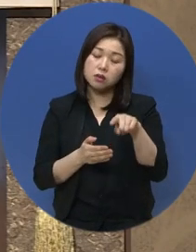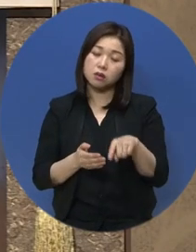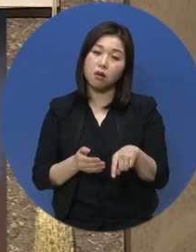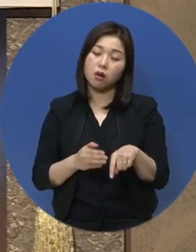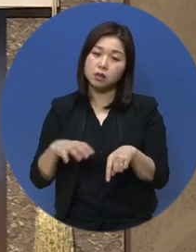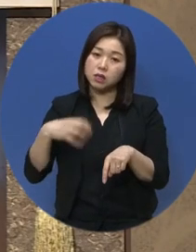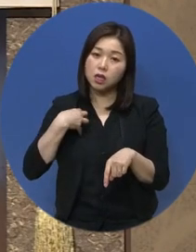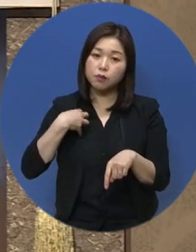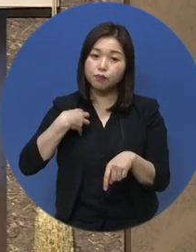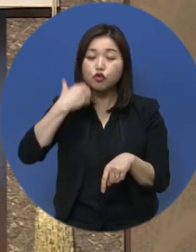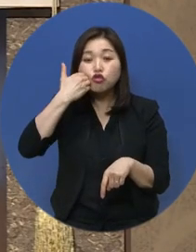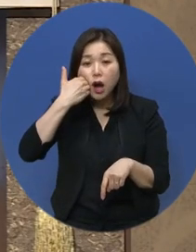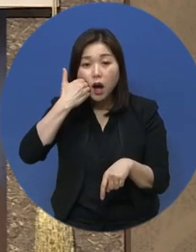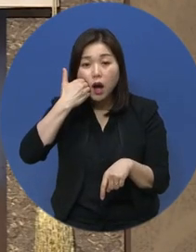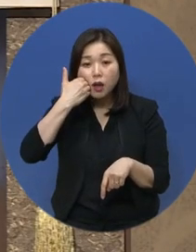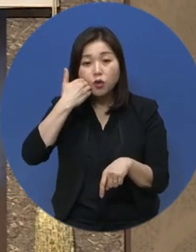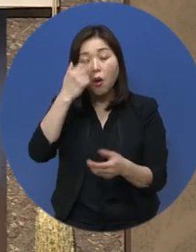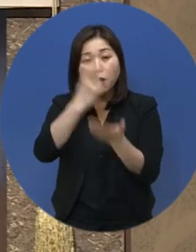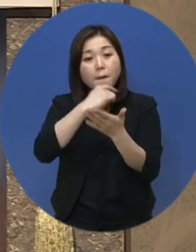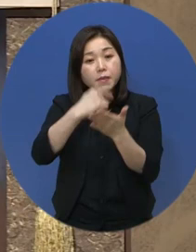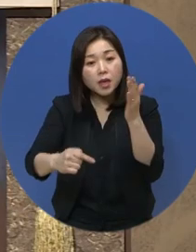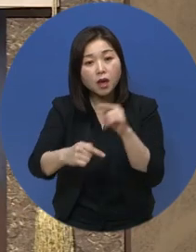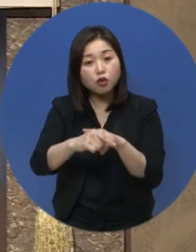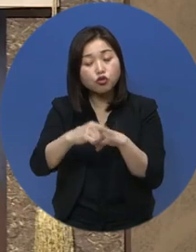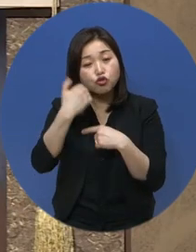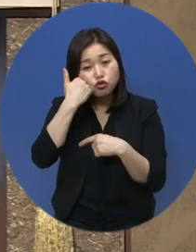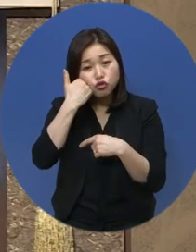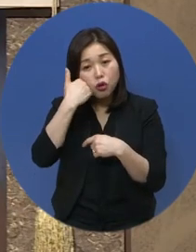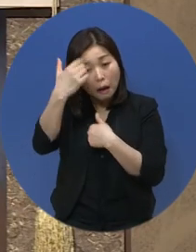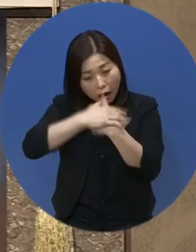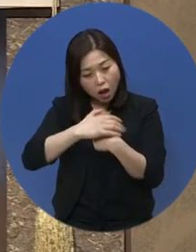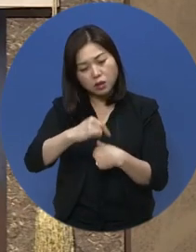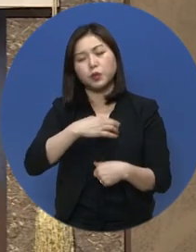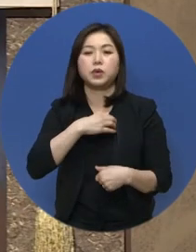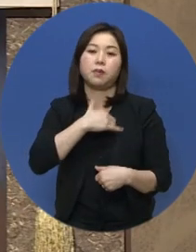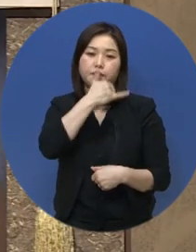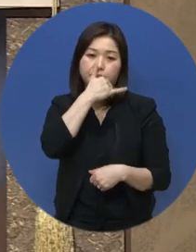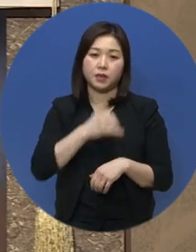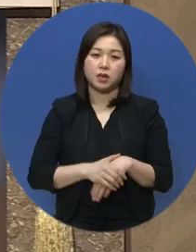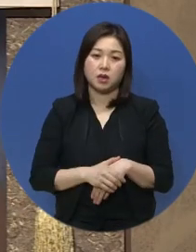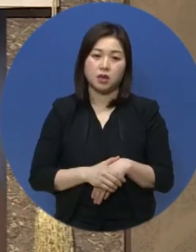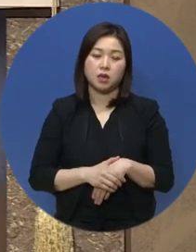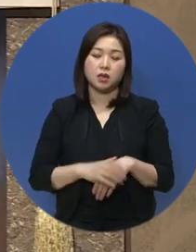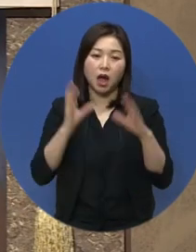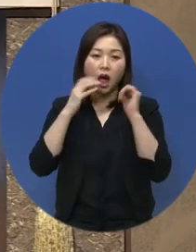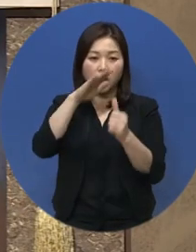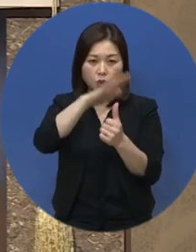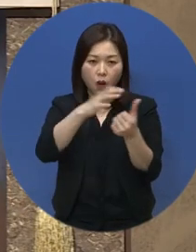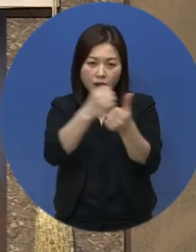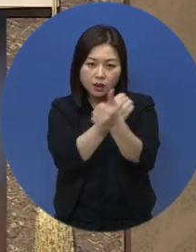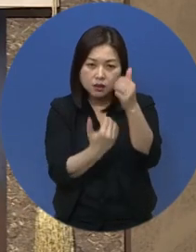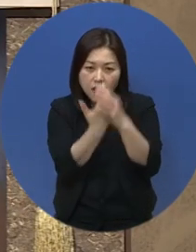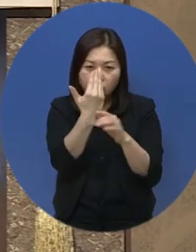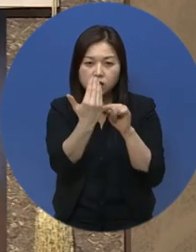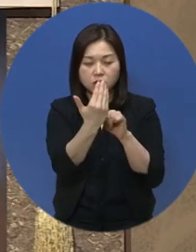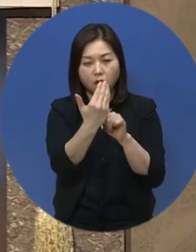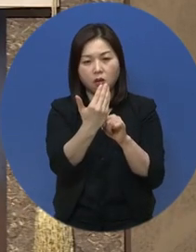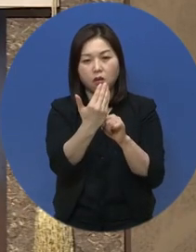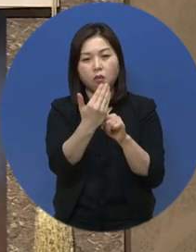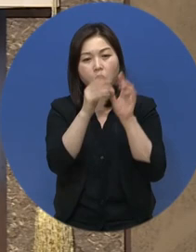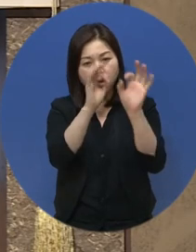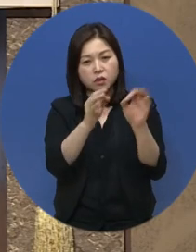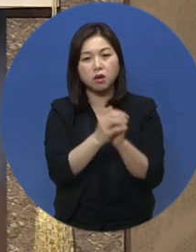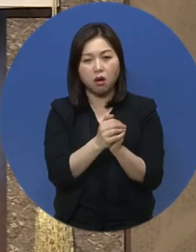누가 어려움을 겪게 되는지 불보듯하잖아요. 그러니까요. 그래서 이런 아동학대 사건을 보면서 우리 사회가